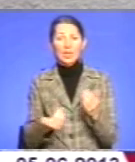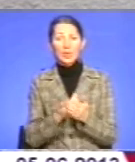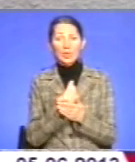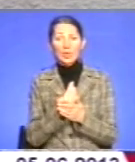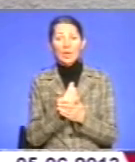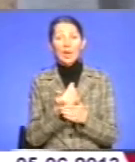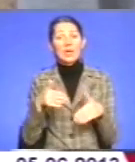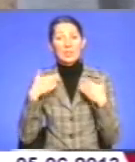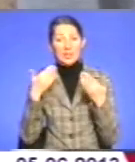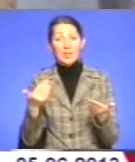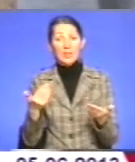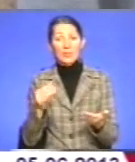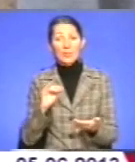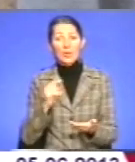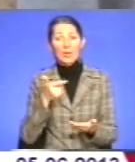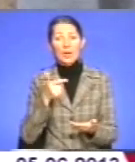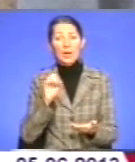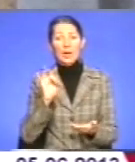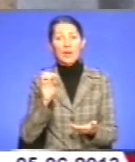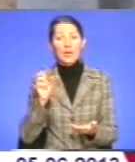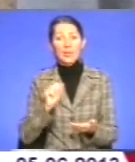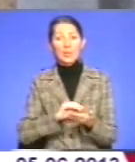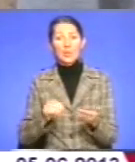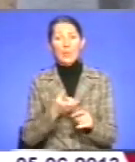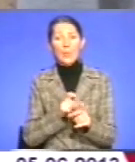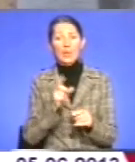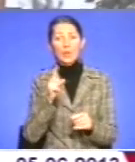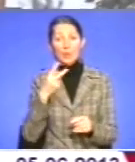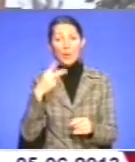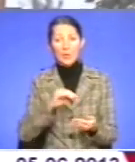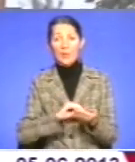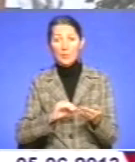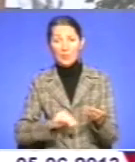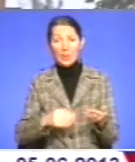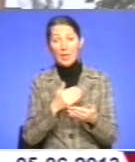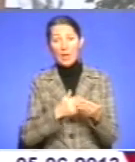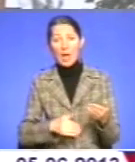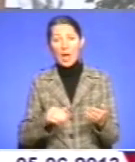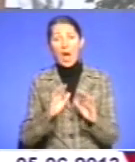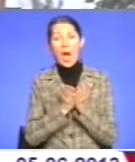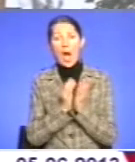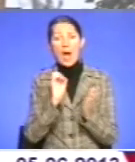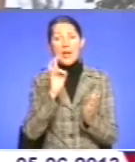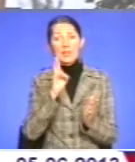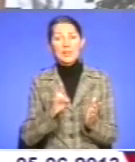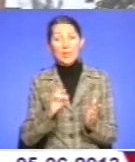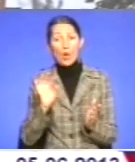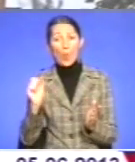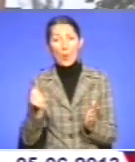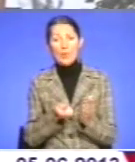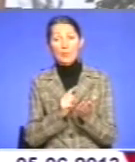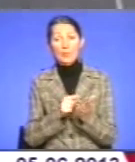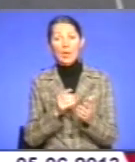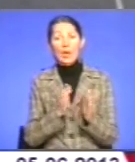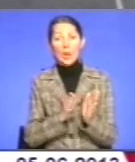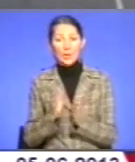нові ініціативи. Ігор Герета написав понад 120 розвідок і статей в енциклопедіях, збірниках та періодичних вітчизняних